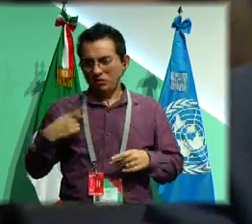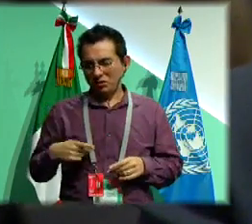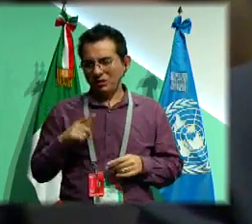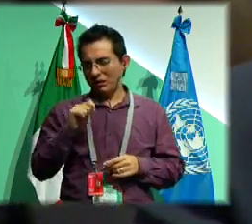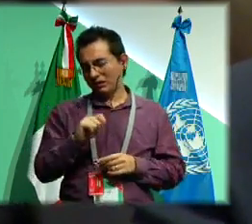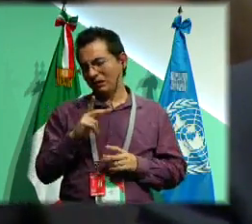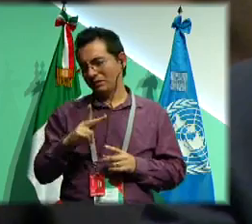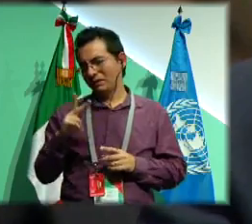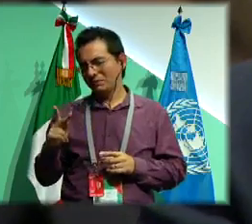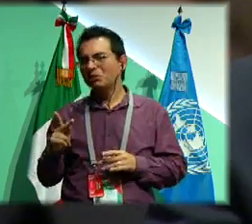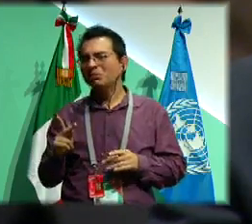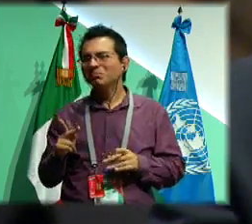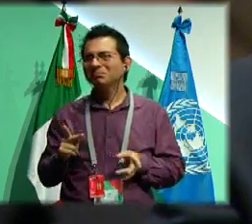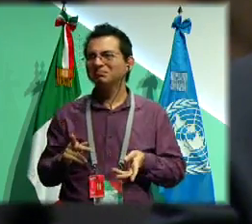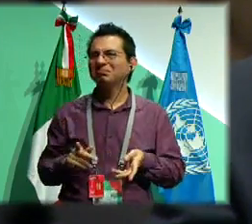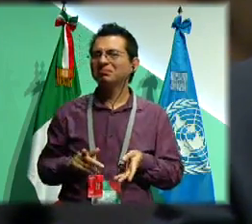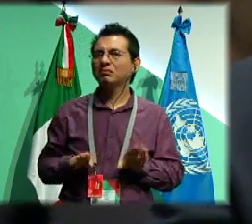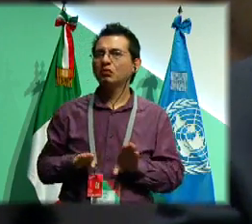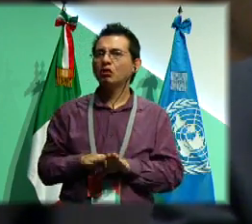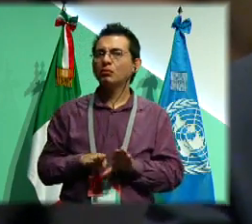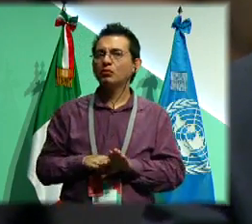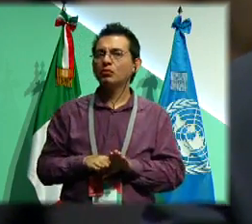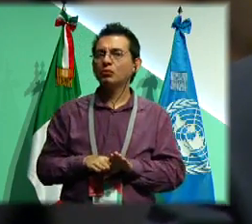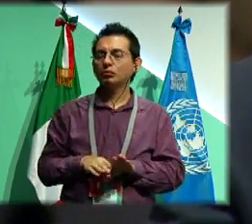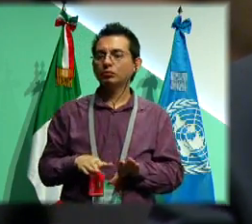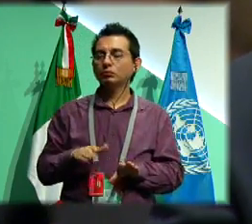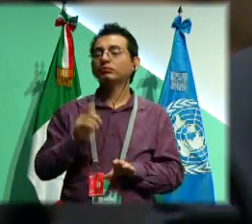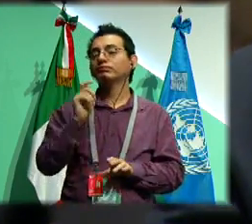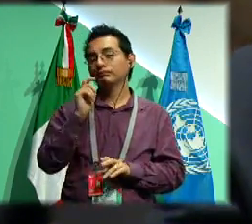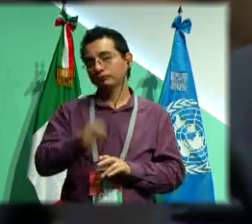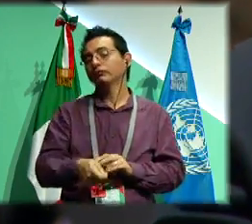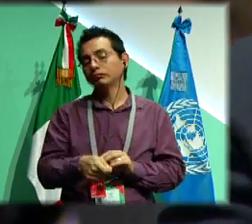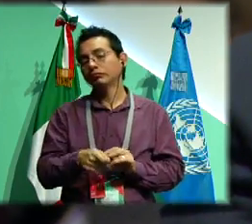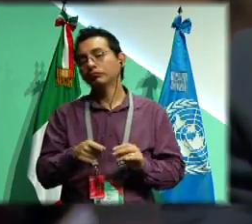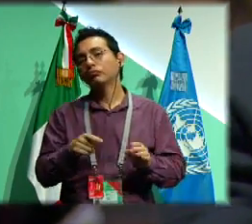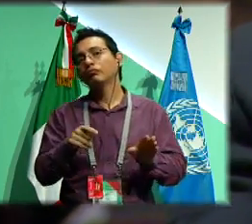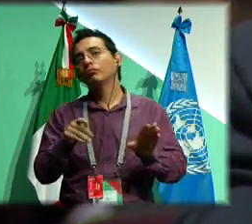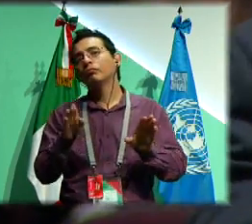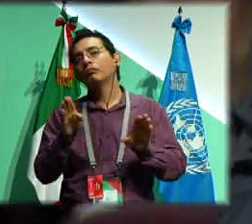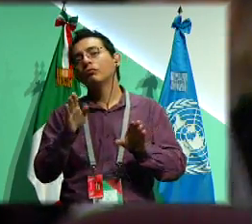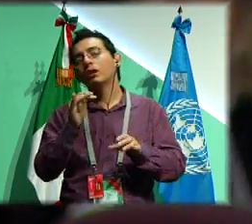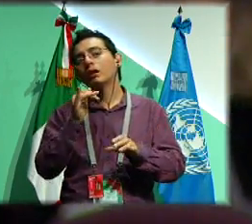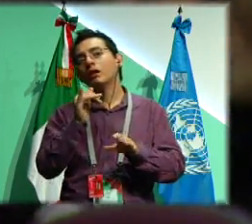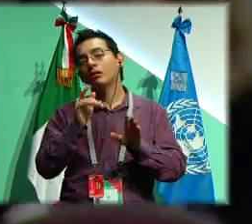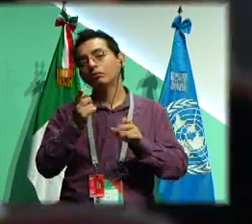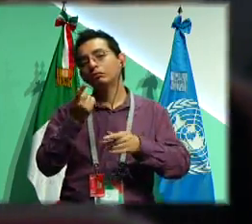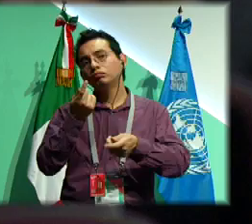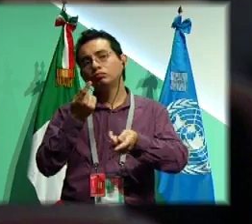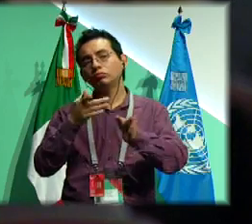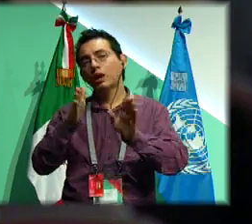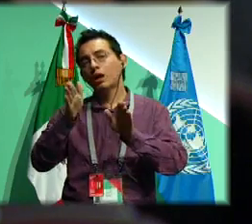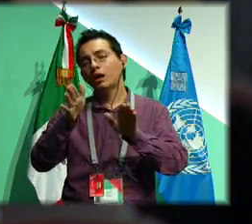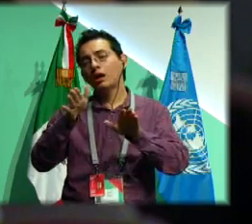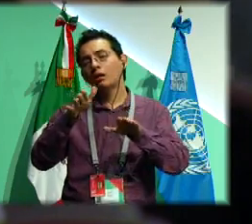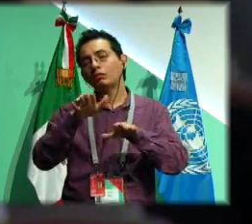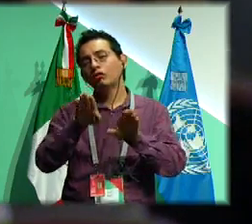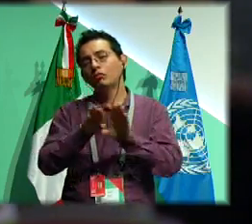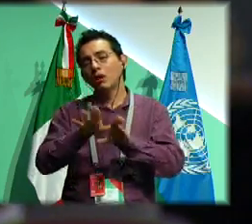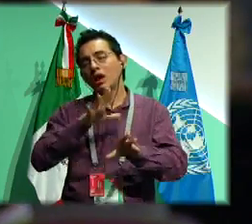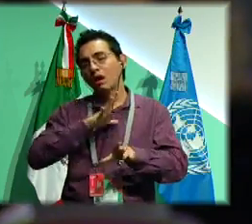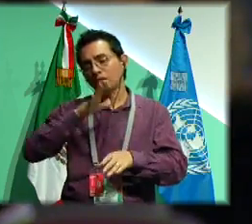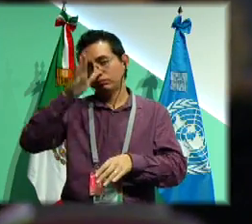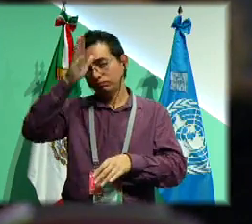certaines communautés vis-à-vis du TPP, c'est pas en ce qui concerne les